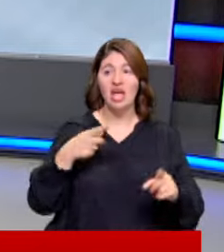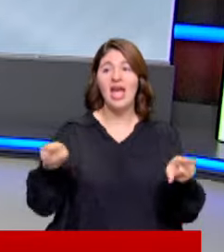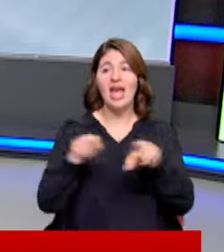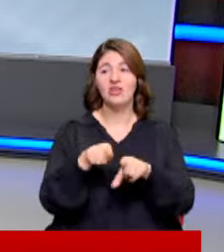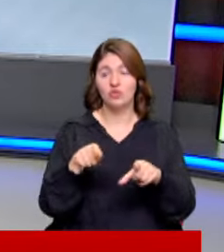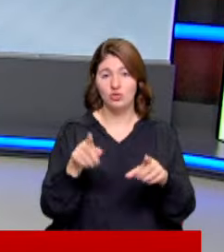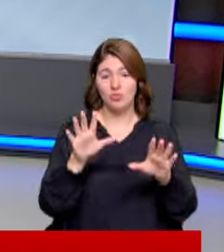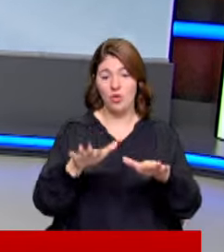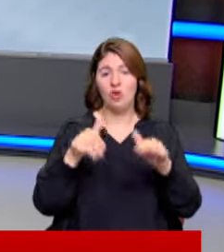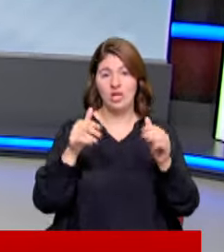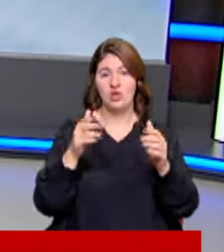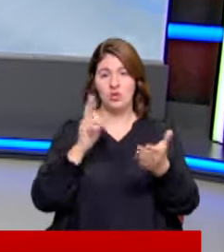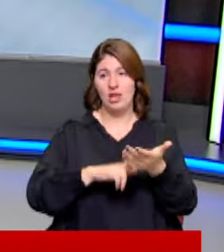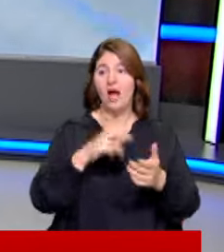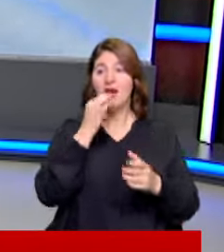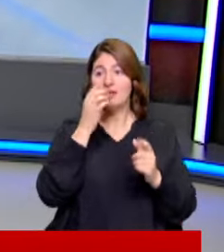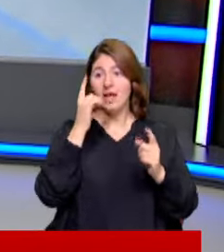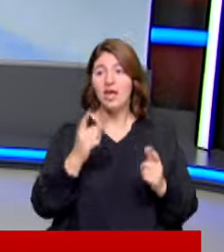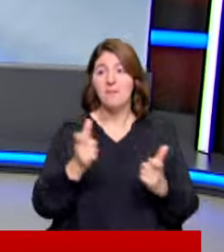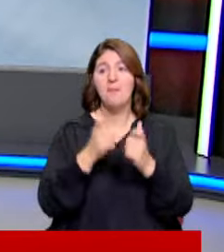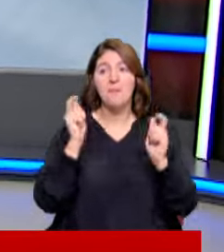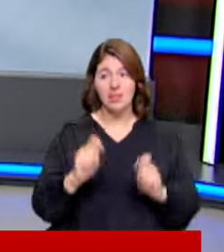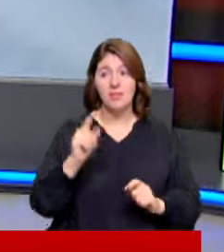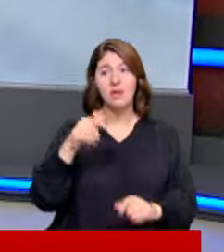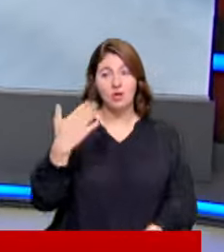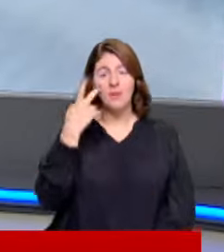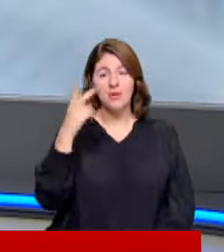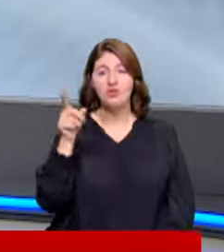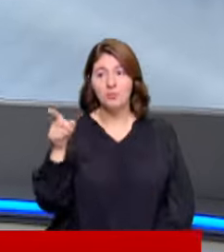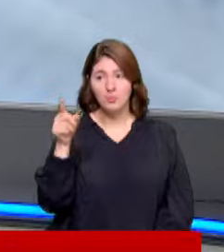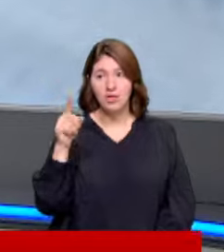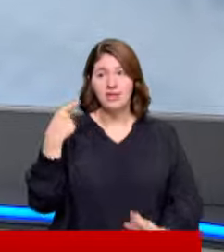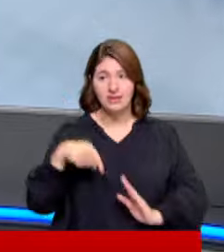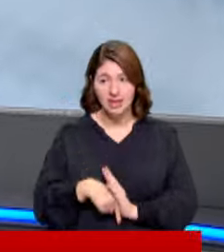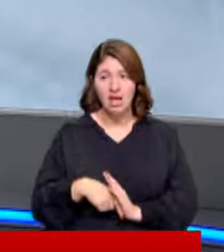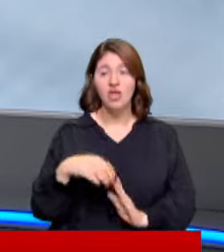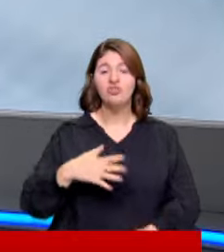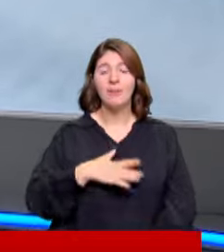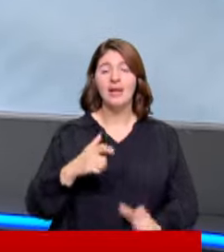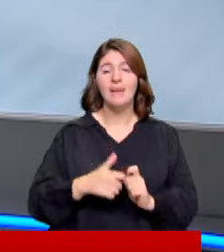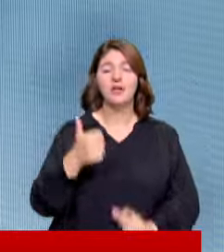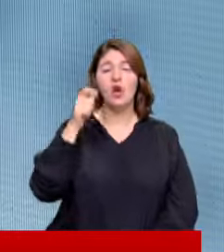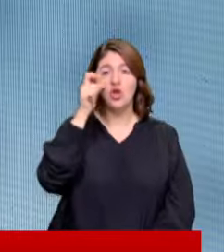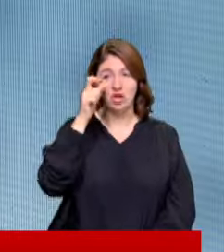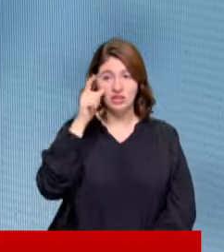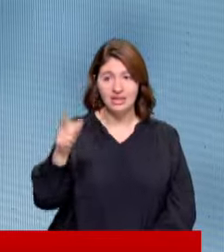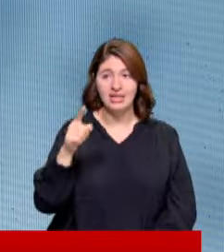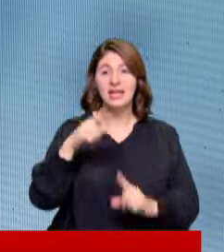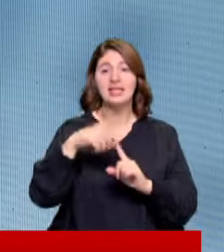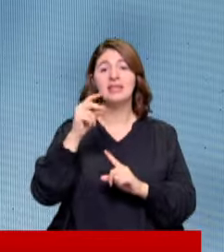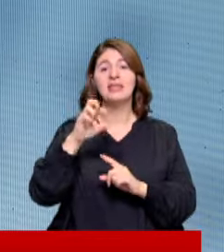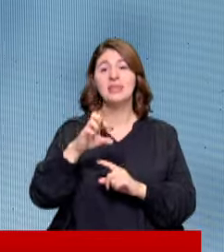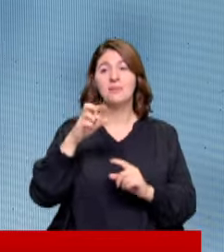üyeleri Ankara'da dün ilk toplantısını yaptı. Birazdan bakacağız bunun detaylarına. CHP Genel Başkanı Özgür Özel tipli